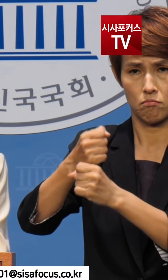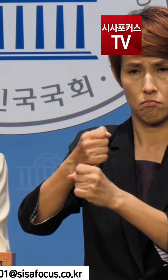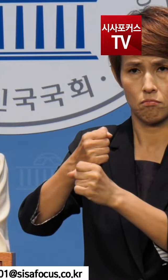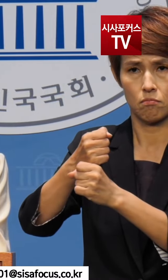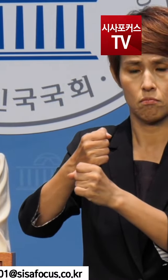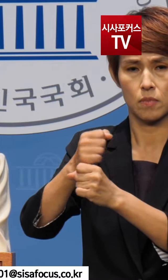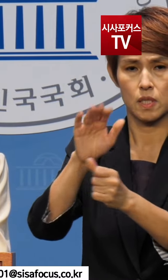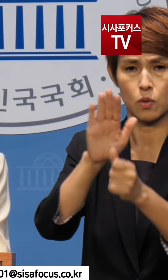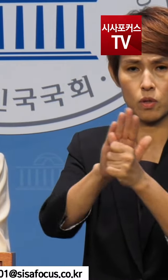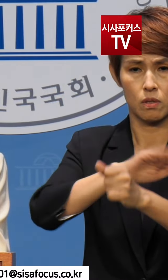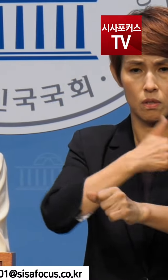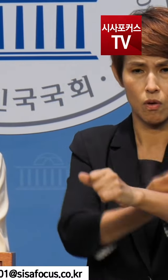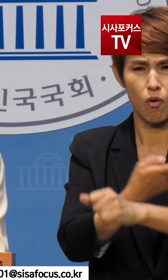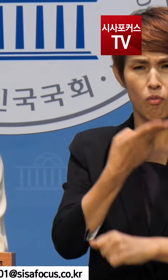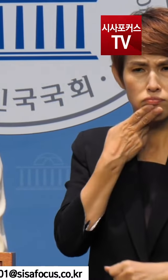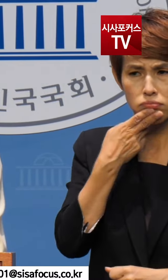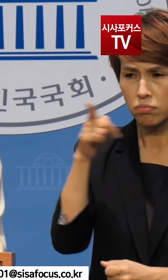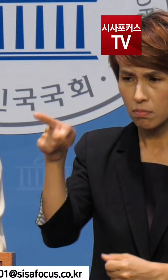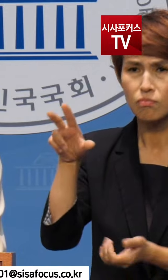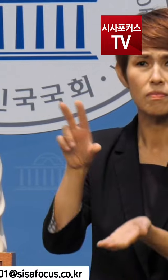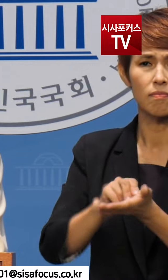현장 지원 능력이 없다는 점입니다.